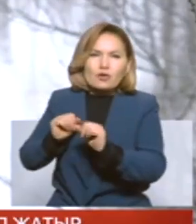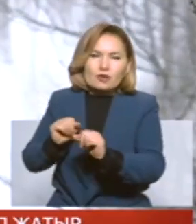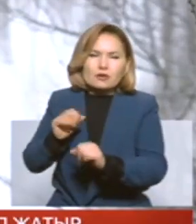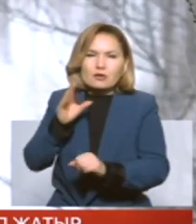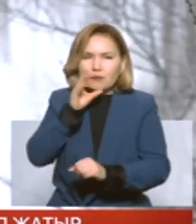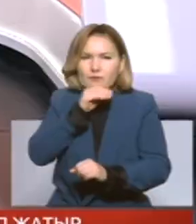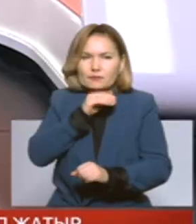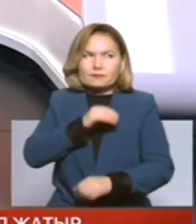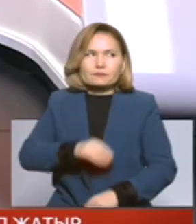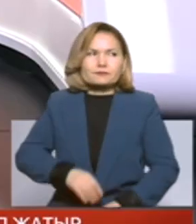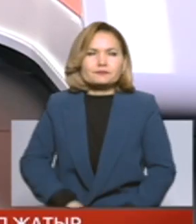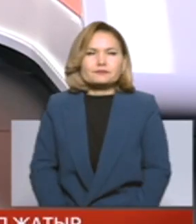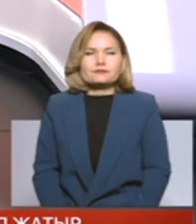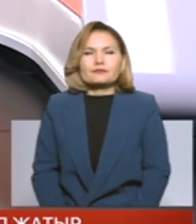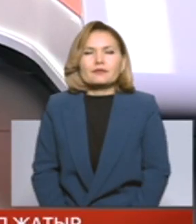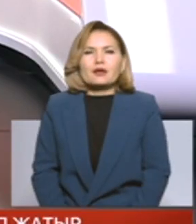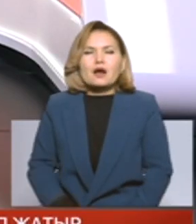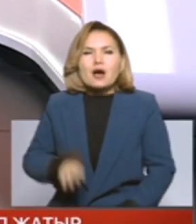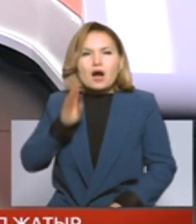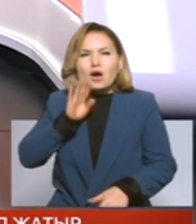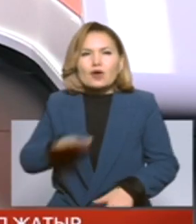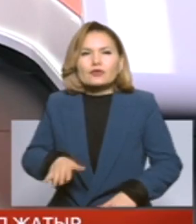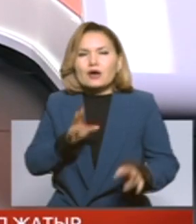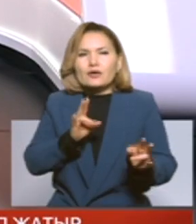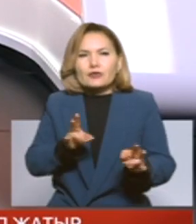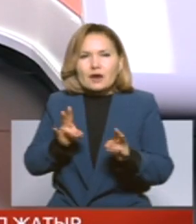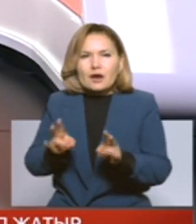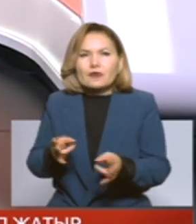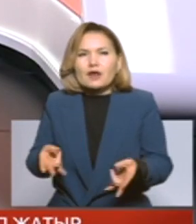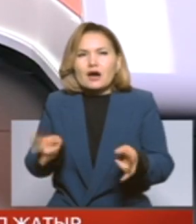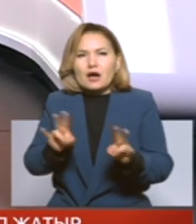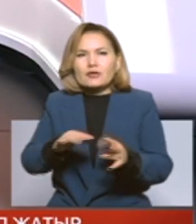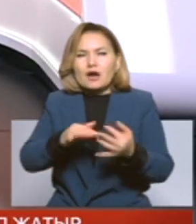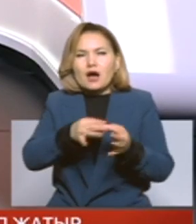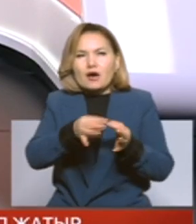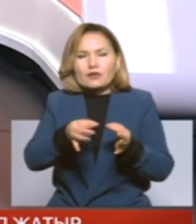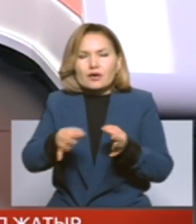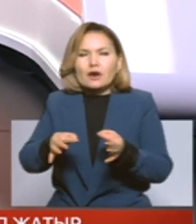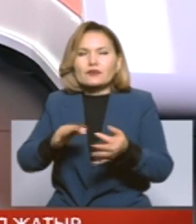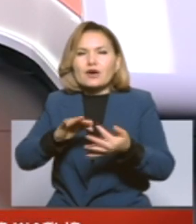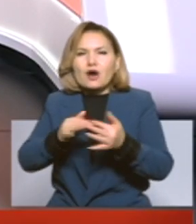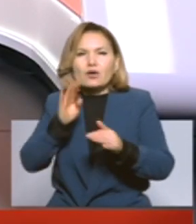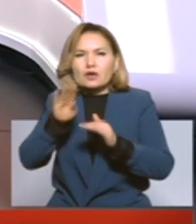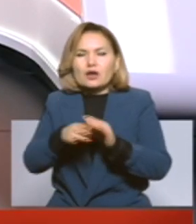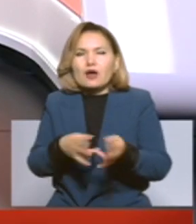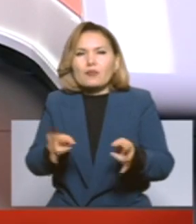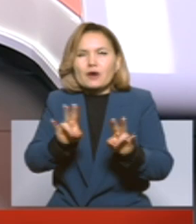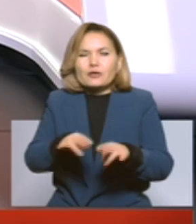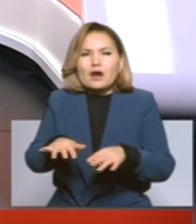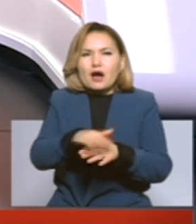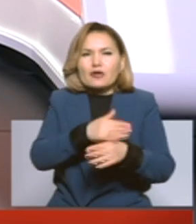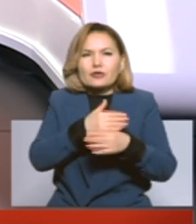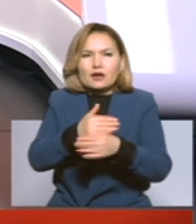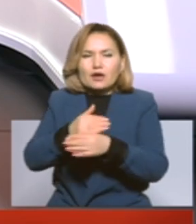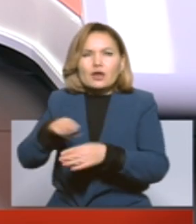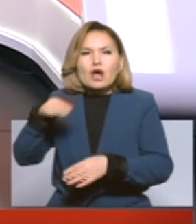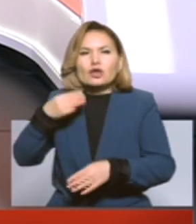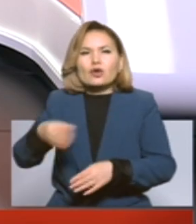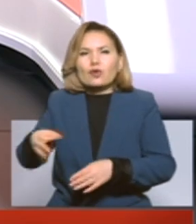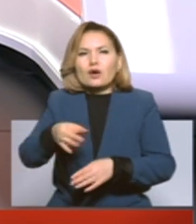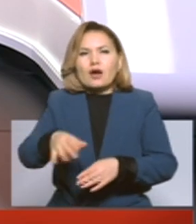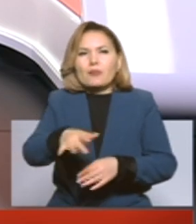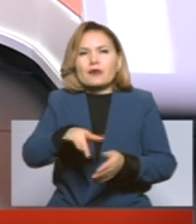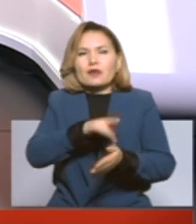аламыз. Қарғын судың астында қалған ауылдарға халық тоқтаусыз көмек беріп жатыр. Түркістан облысының барлық аудан